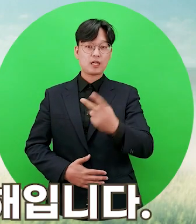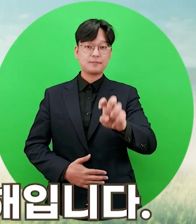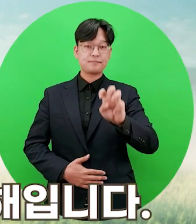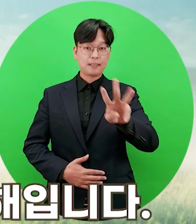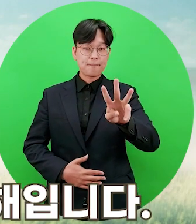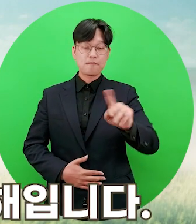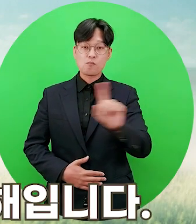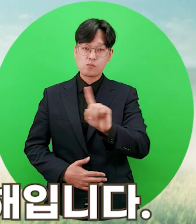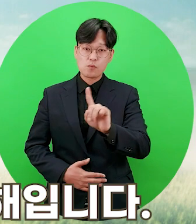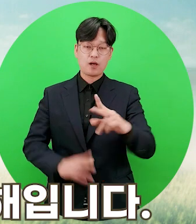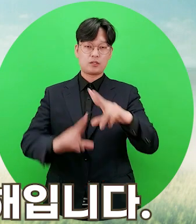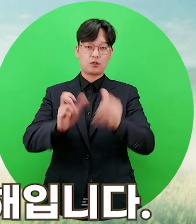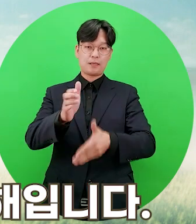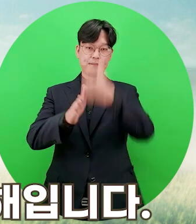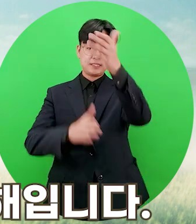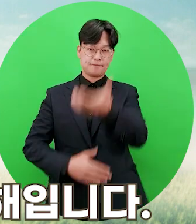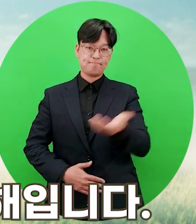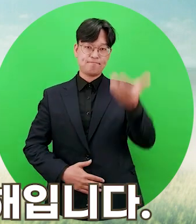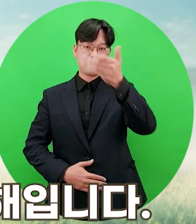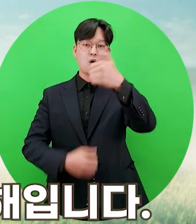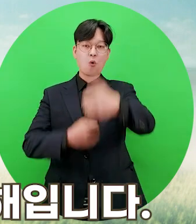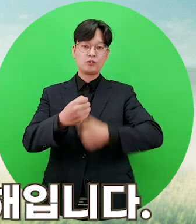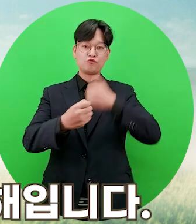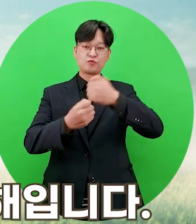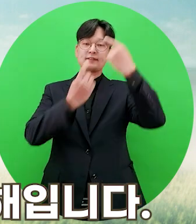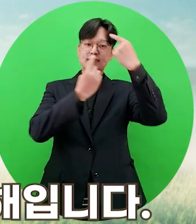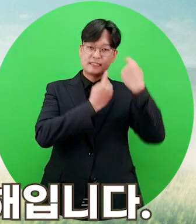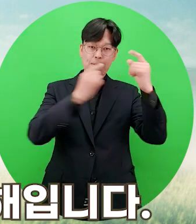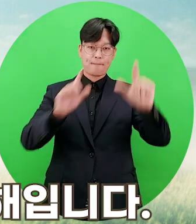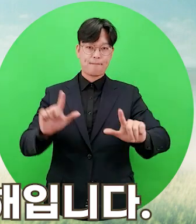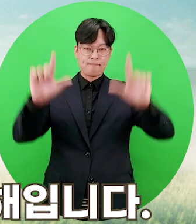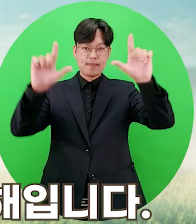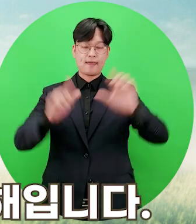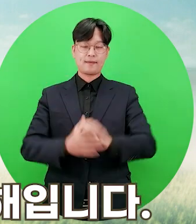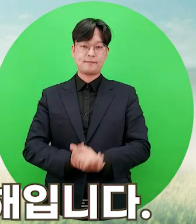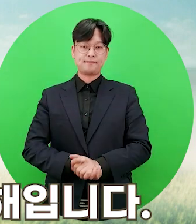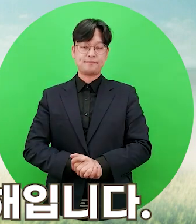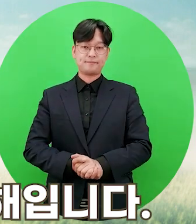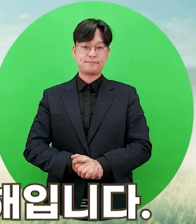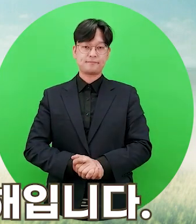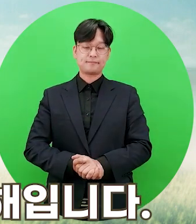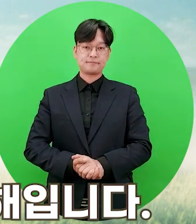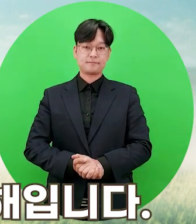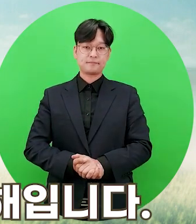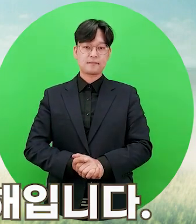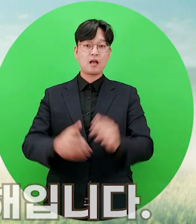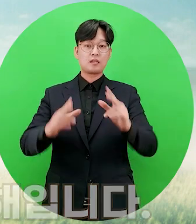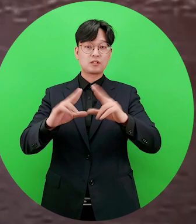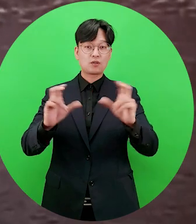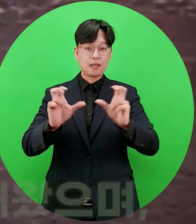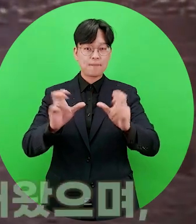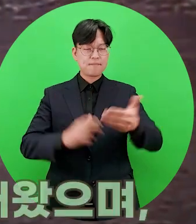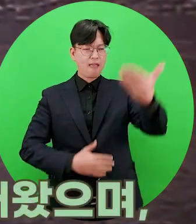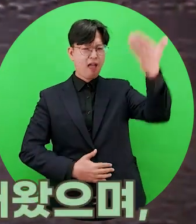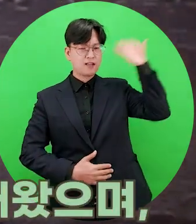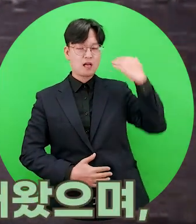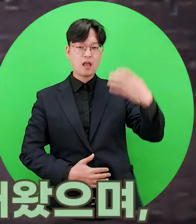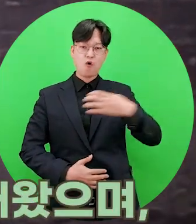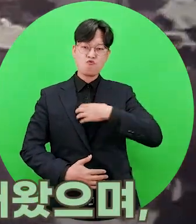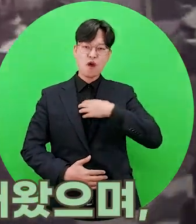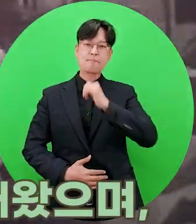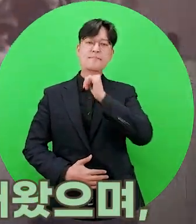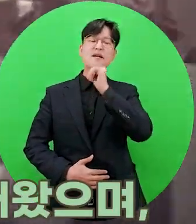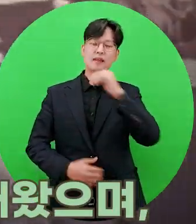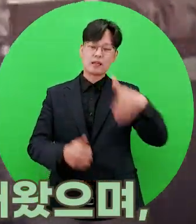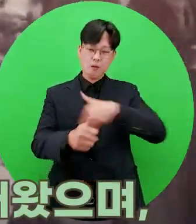2023년은 성남시 승격 50주년을 맞이하는 의미 있는 해입니다. 성남시는 과거부터